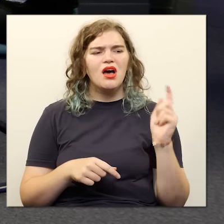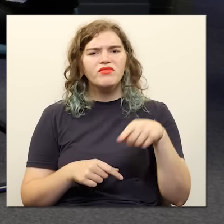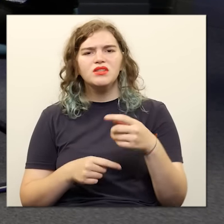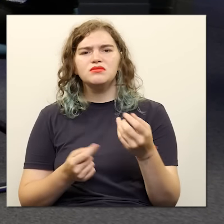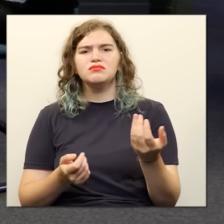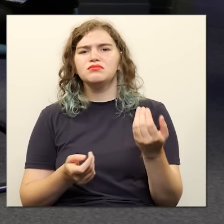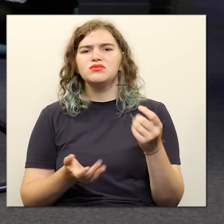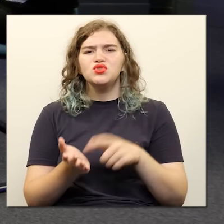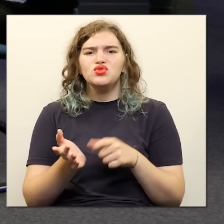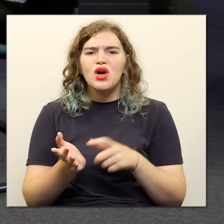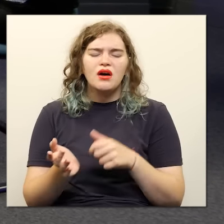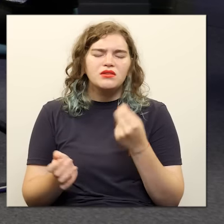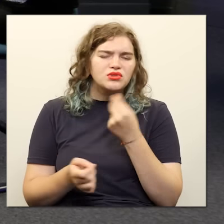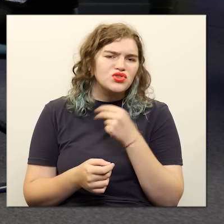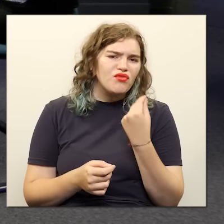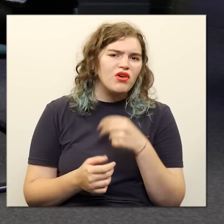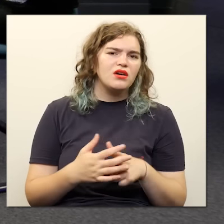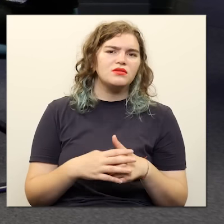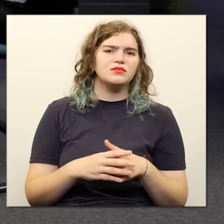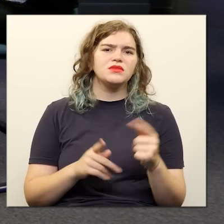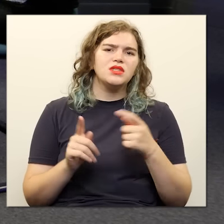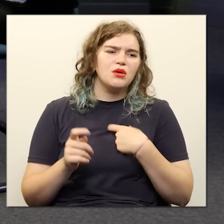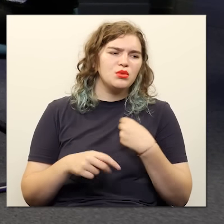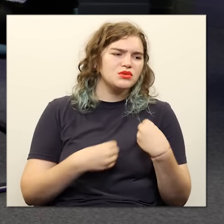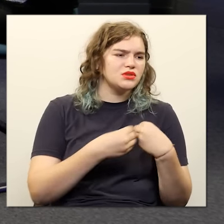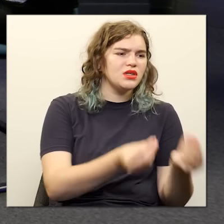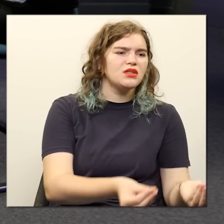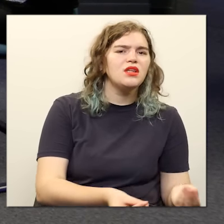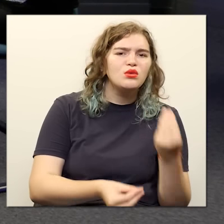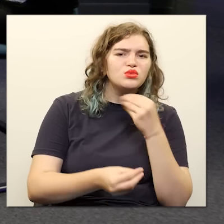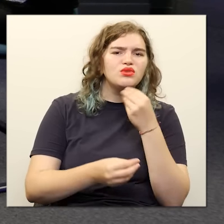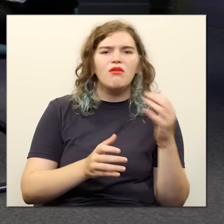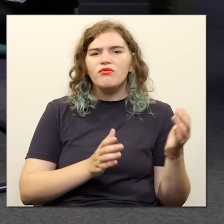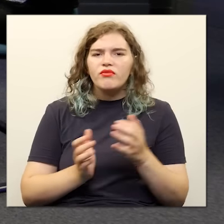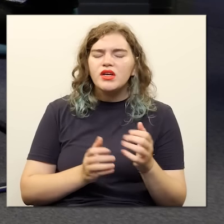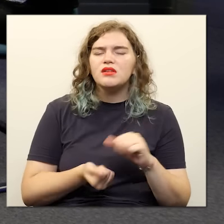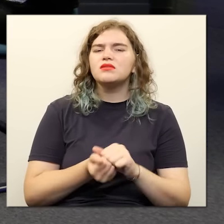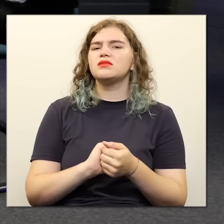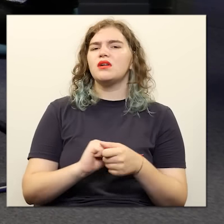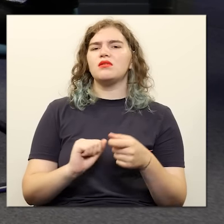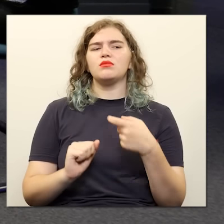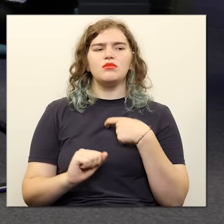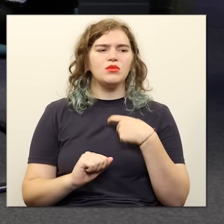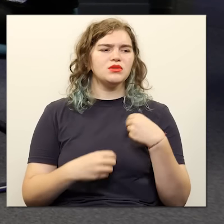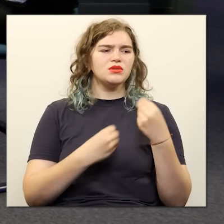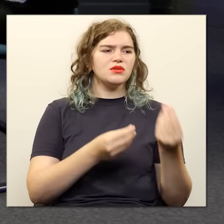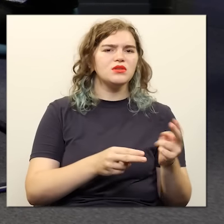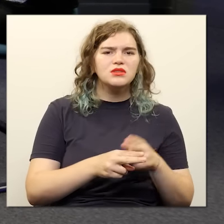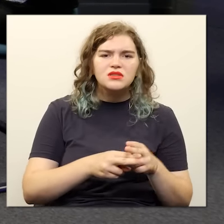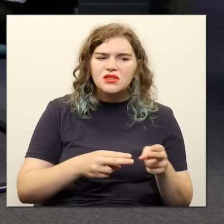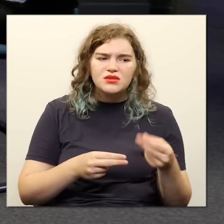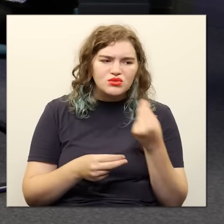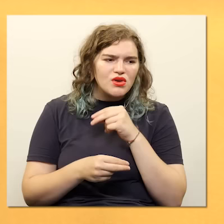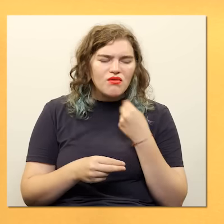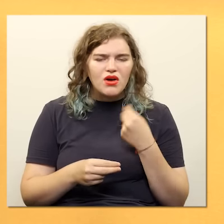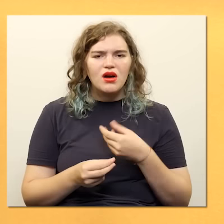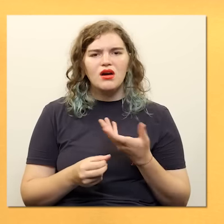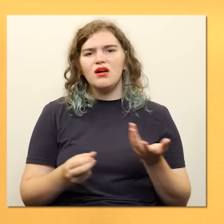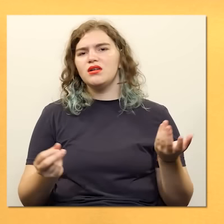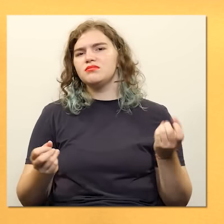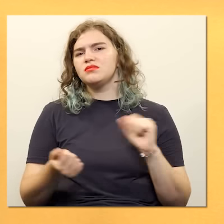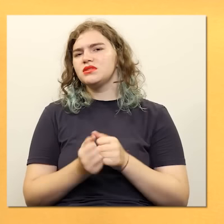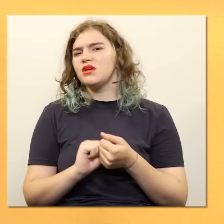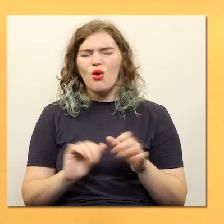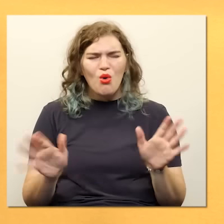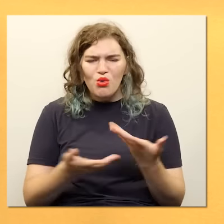ceva. Și dacă pot să-i dau un pic de făină, dacă pot să-i dau un pic de slănină, dacă